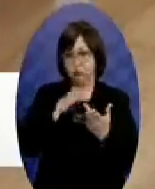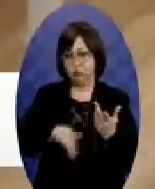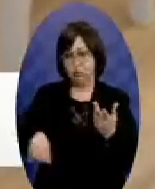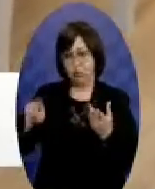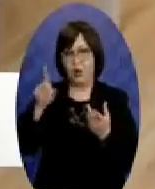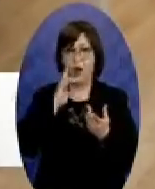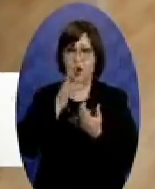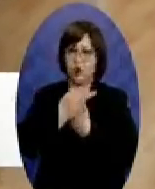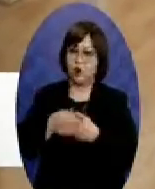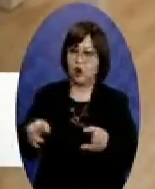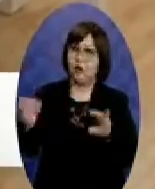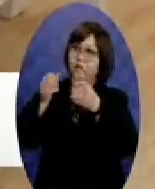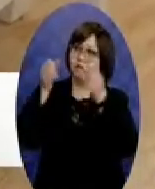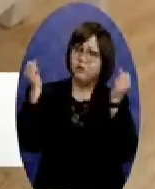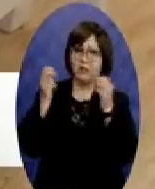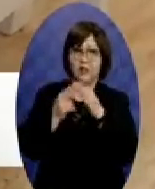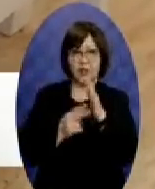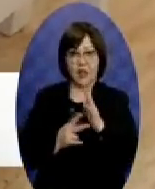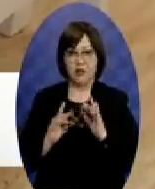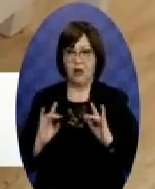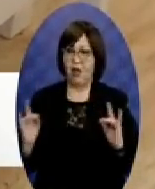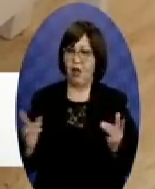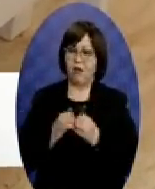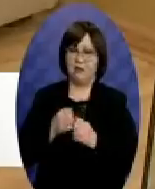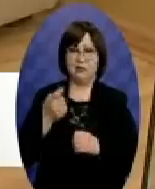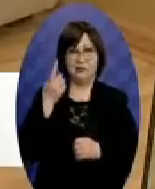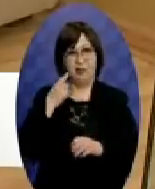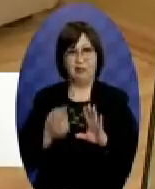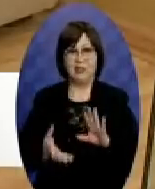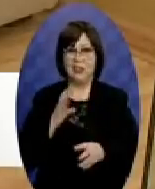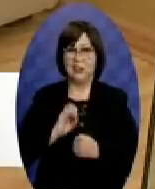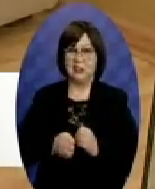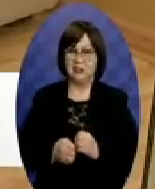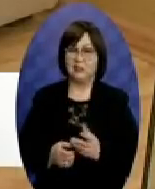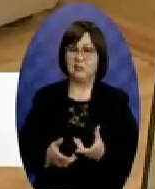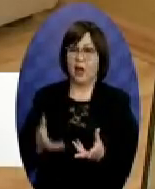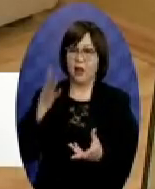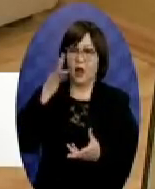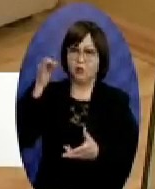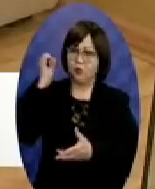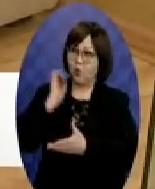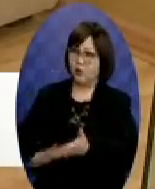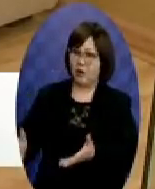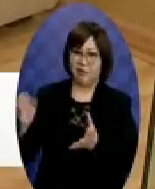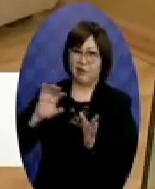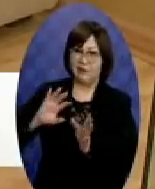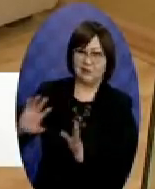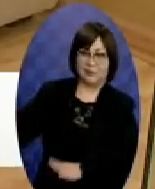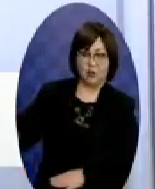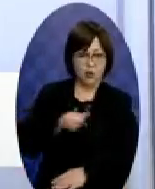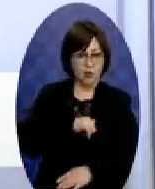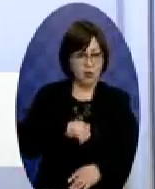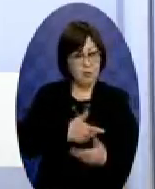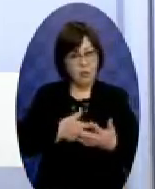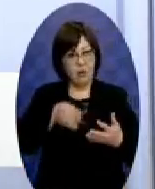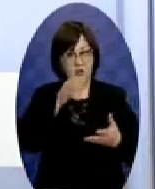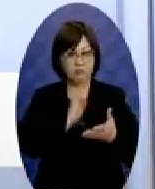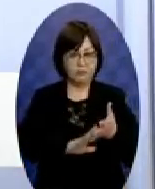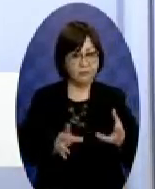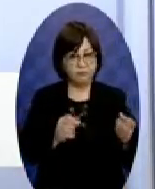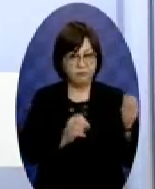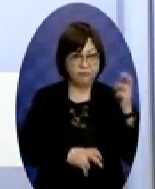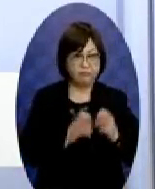классик тавилгуудыг хийж худалдаалж байна. Импортын бүтээгдэхүүнээс хямд үнээр түүхий хийдийг авчирч хийснээр хэрэглэгчид 30-40% хямд